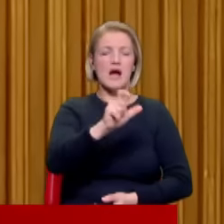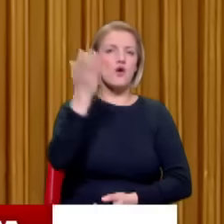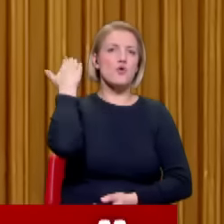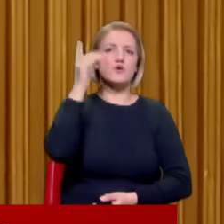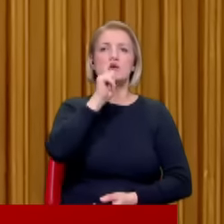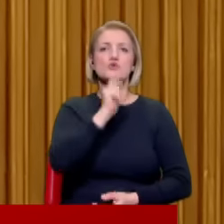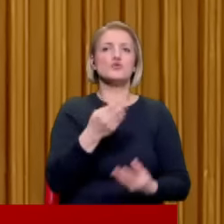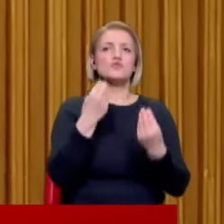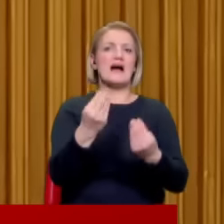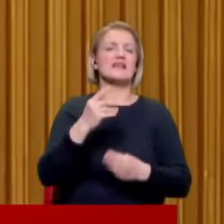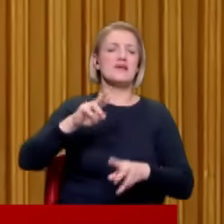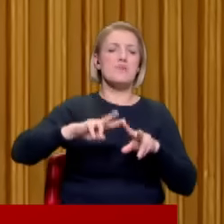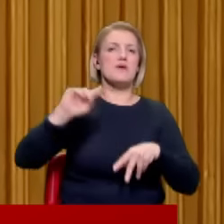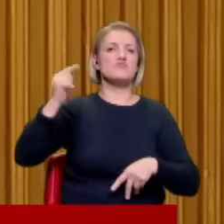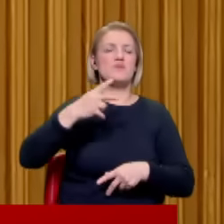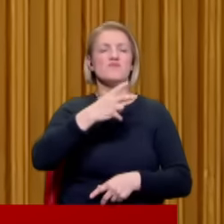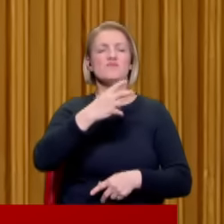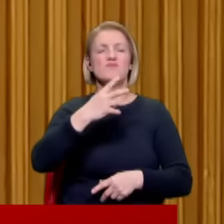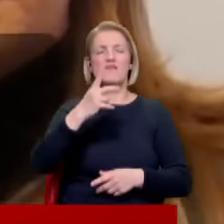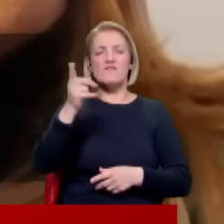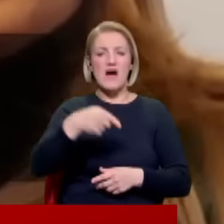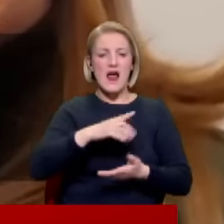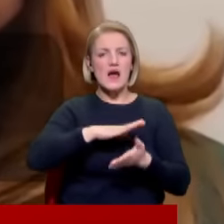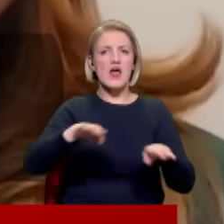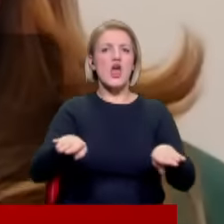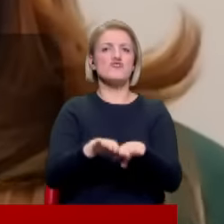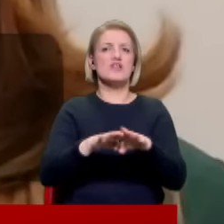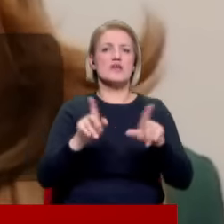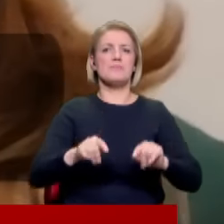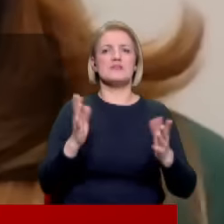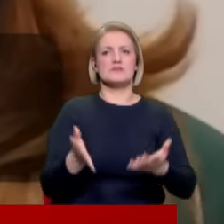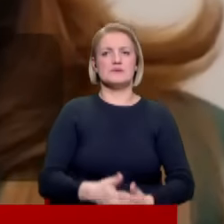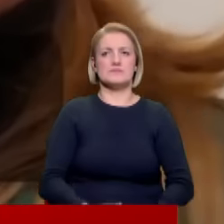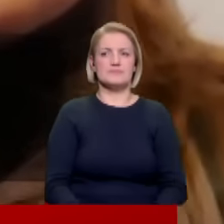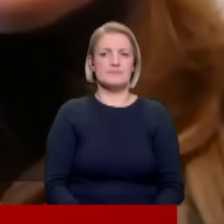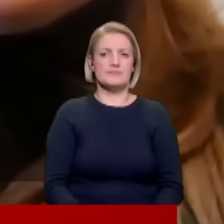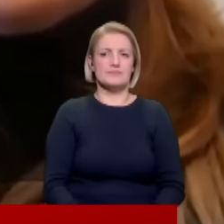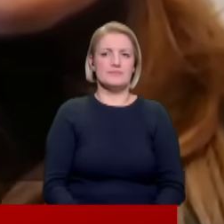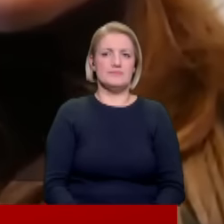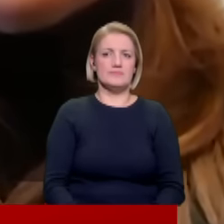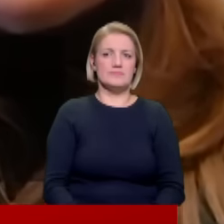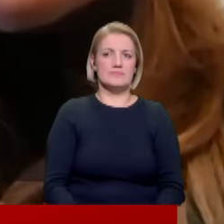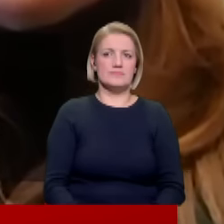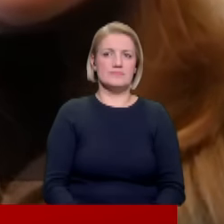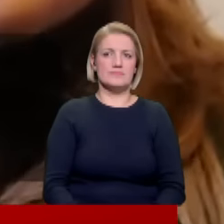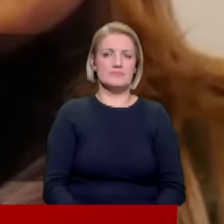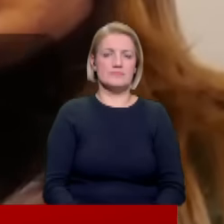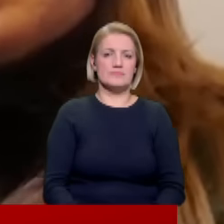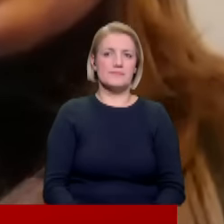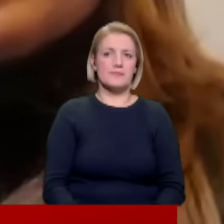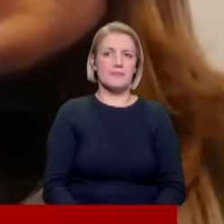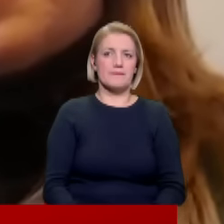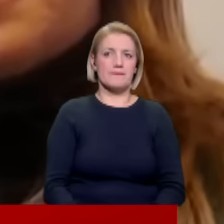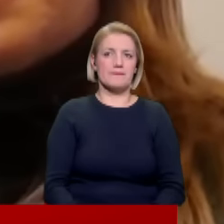söz vermişti Şimşek, vergide adaleti sağlamadı. Tabiri caizse 12 ay çalışıyoruz, 2 ay bizim kazandığımız vergiye gidiyor.